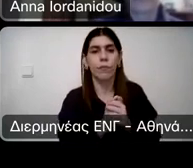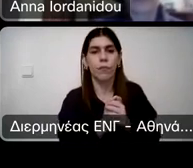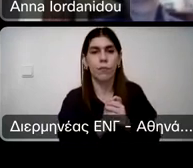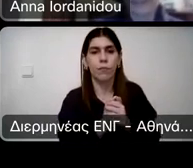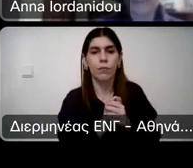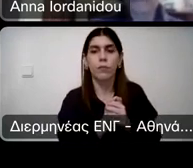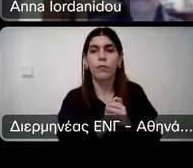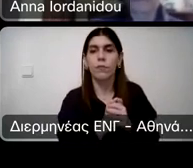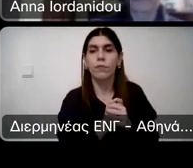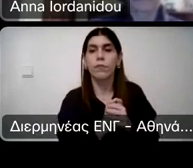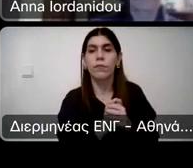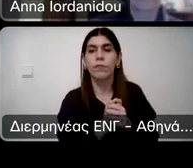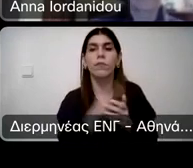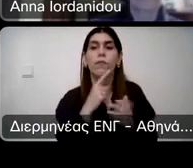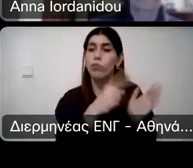η πληροφορία.